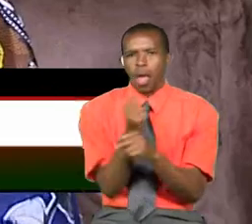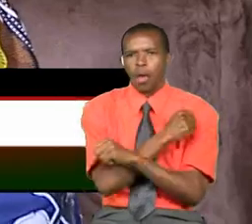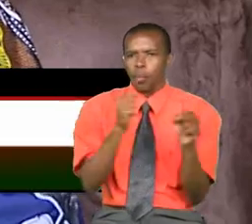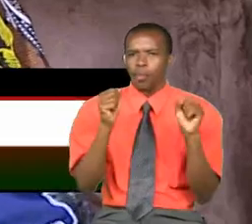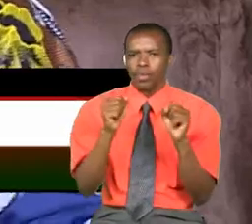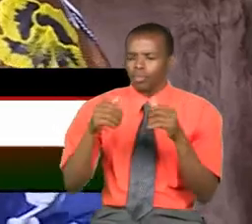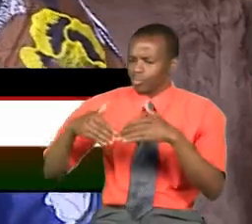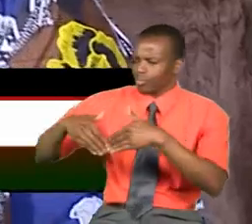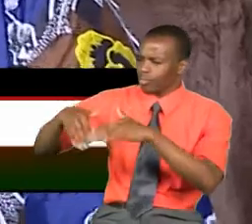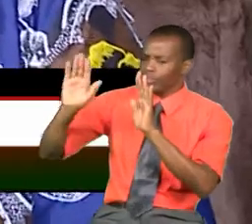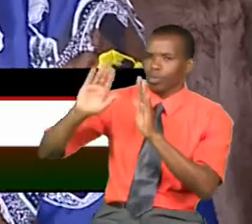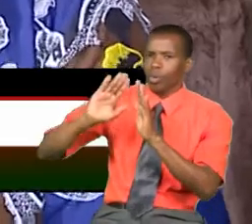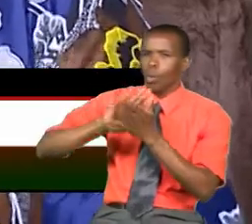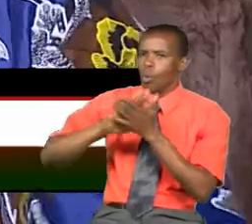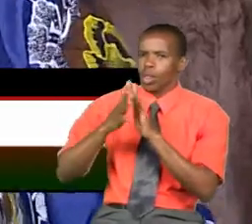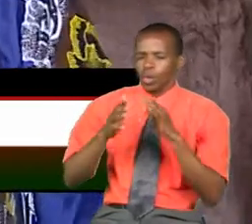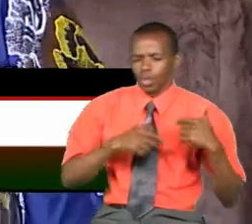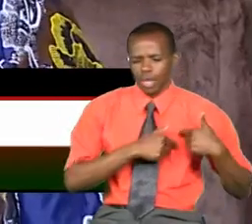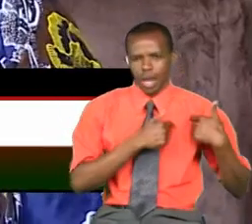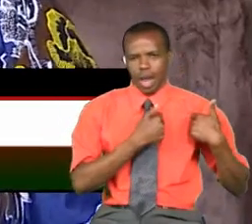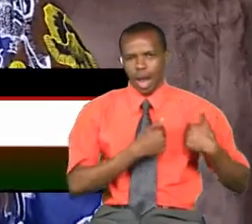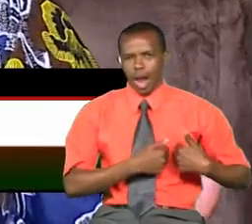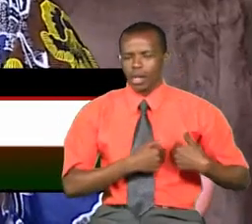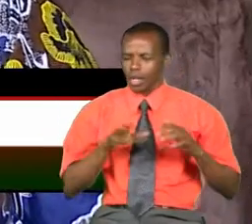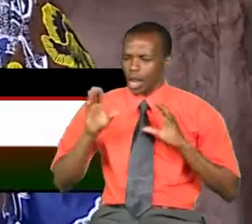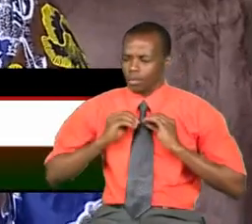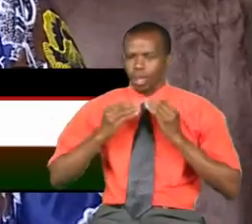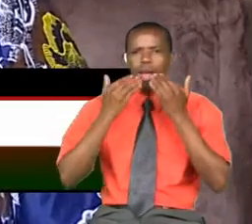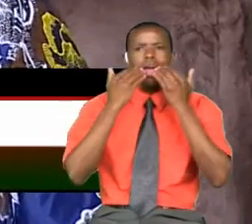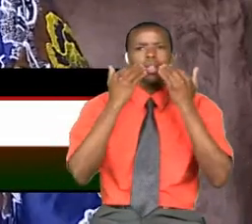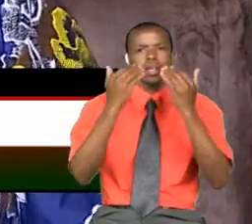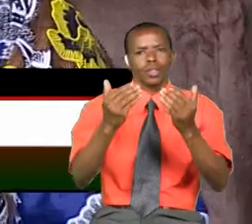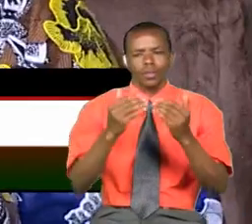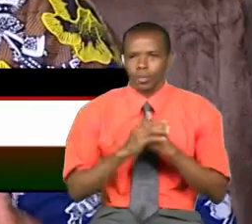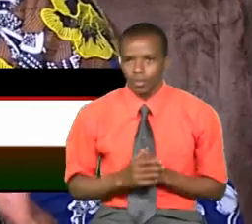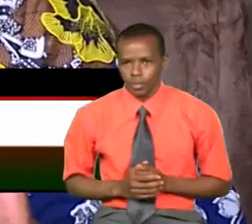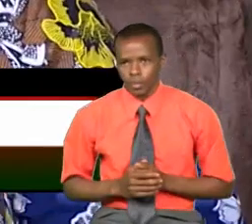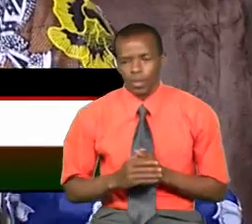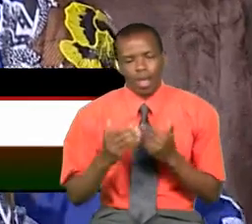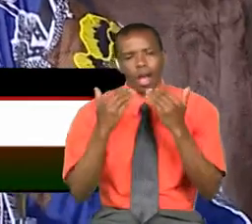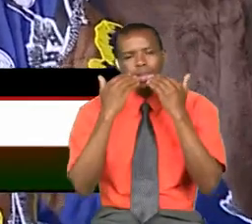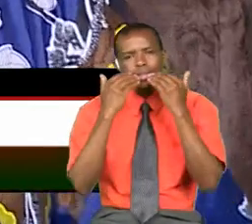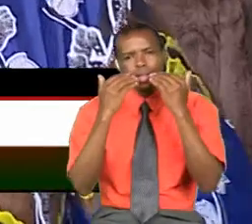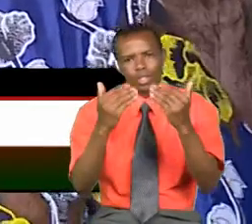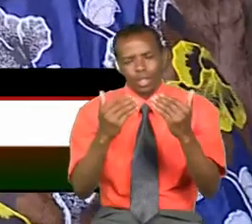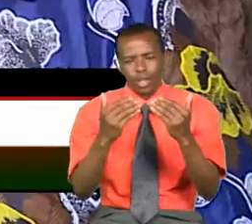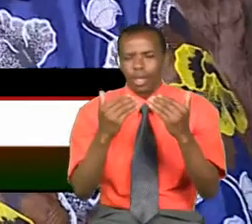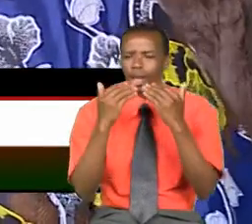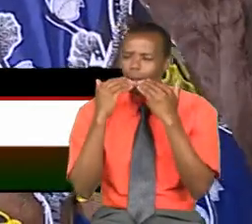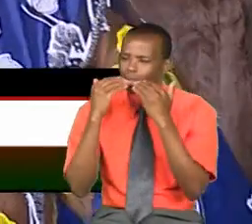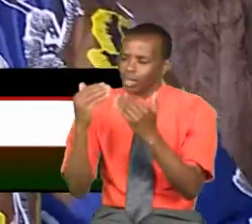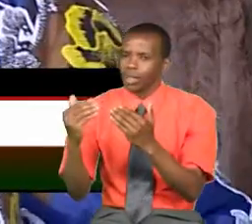kuliwacha rumba bila Moyo kunituma. Asante, asante,